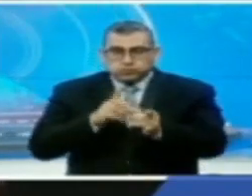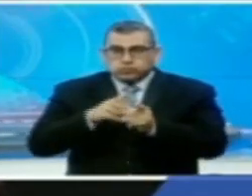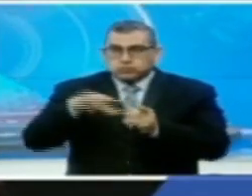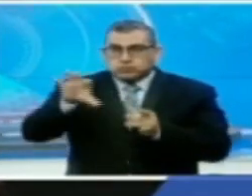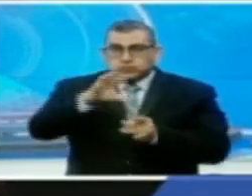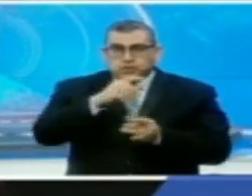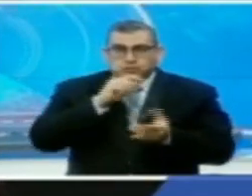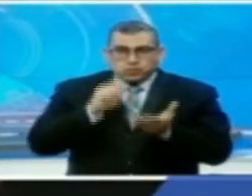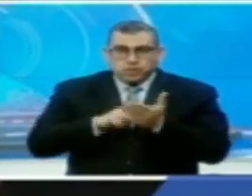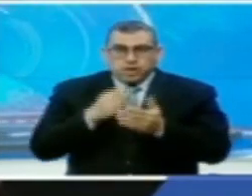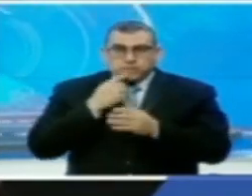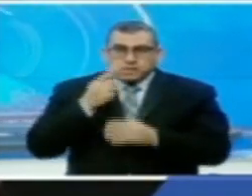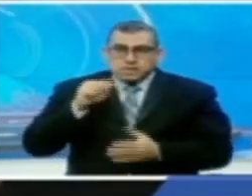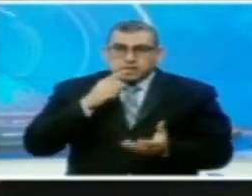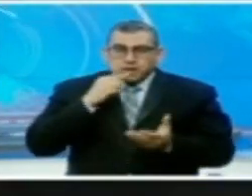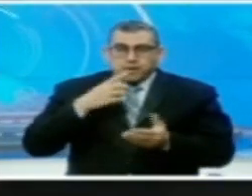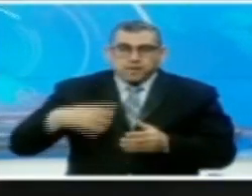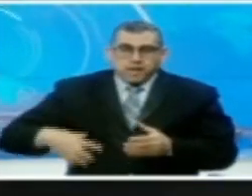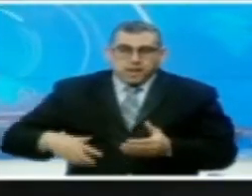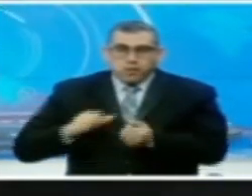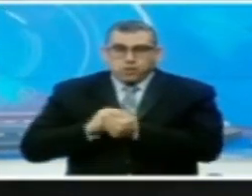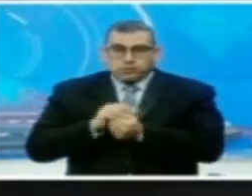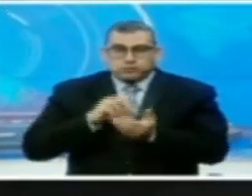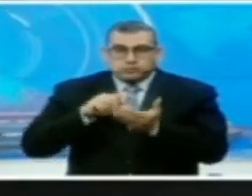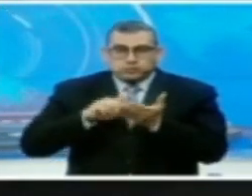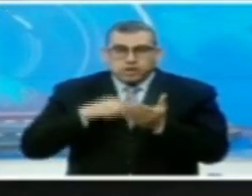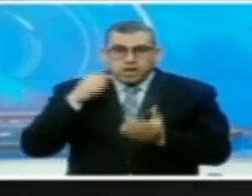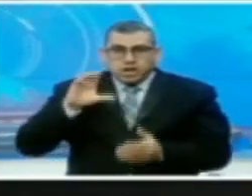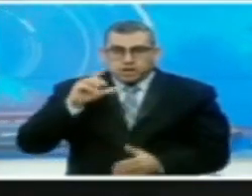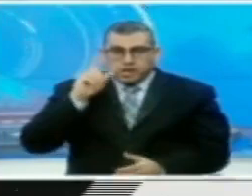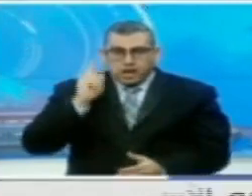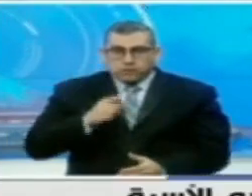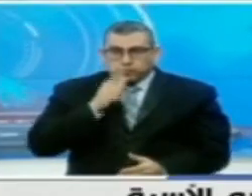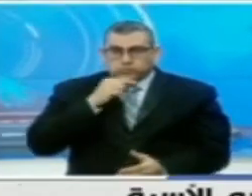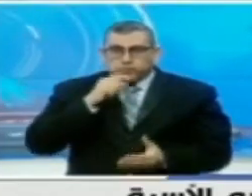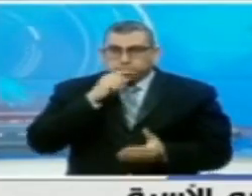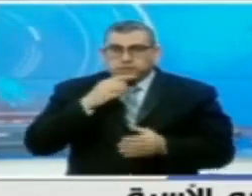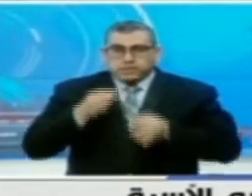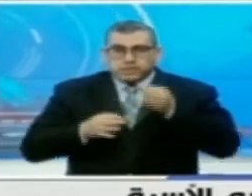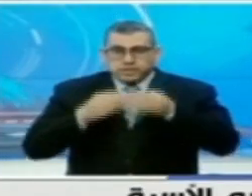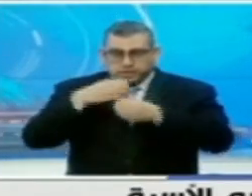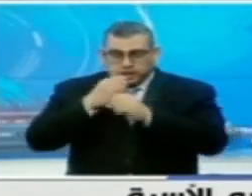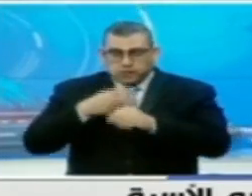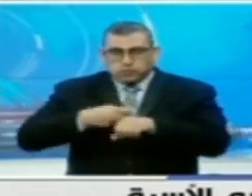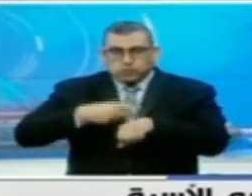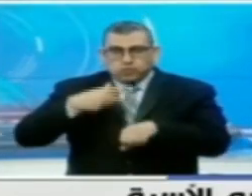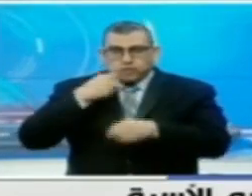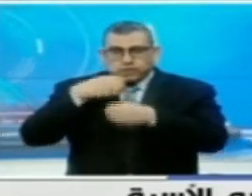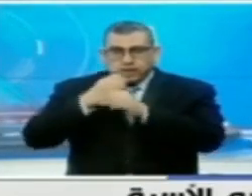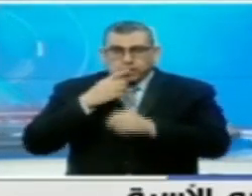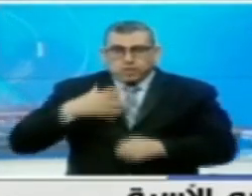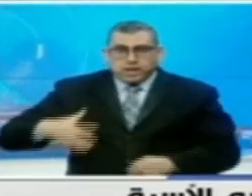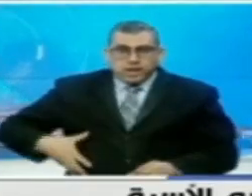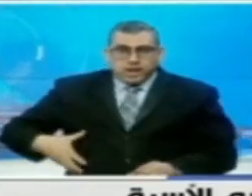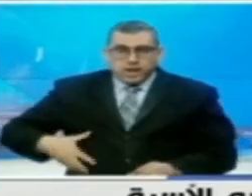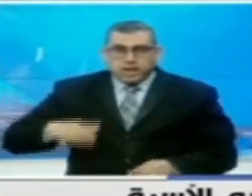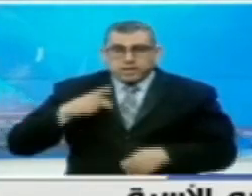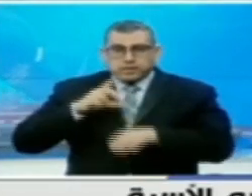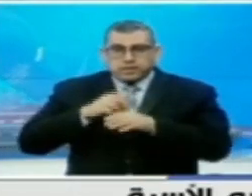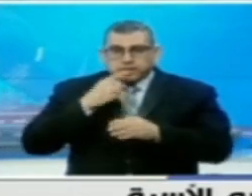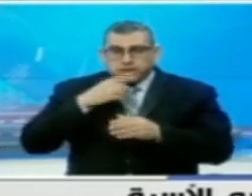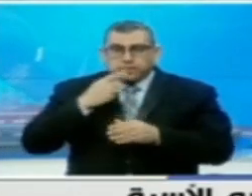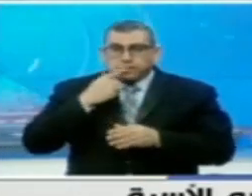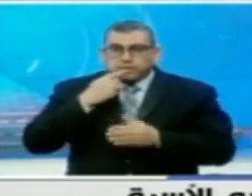مبادرة الاعتلال الكلوي، دي كانت مبادرة من مبادرات السيد الرئيس. بنعمل تحاليل وظائف كلى، دهون ثلاثية، صورة دم